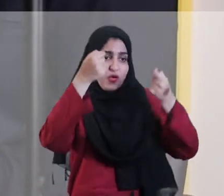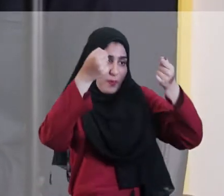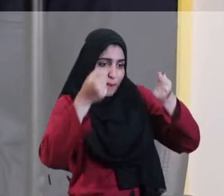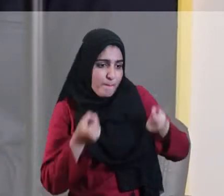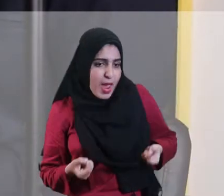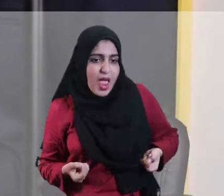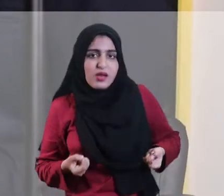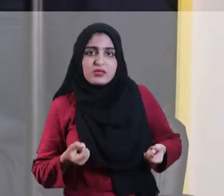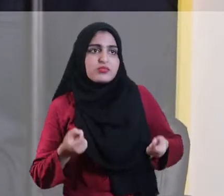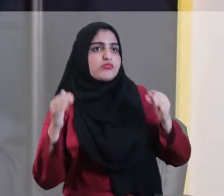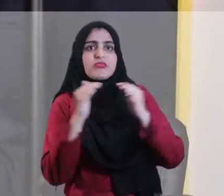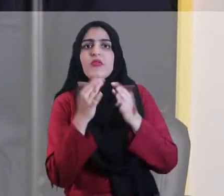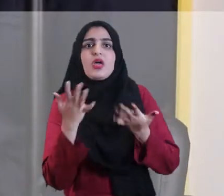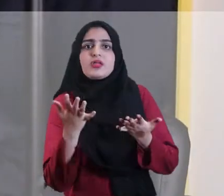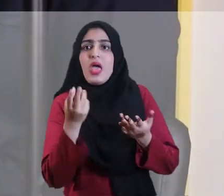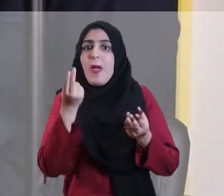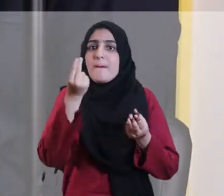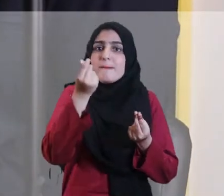नहीं